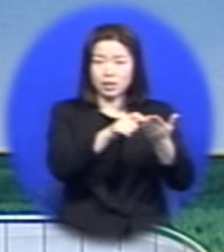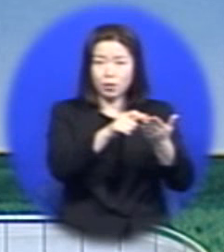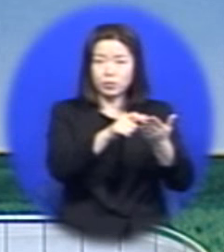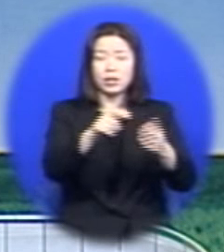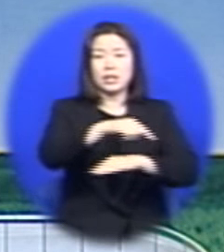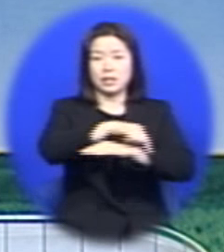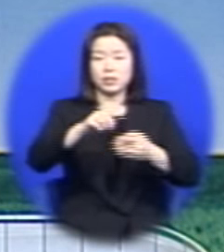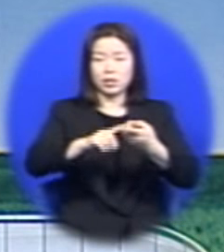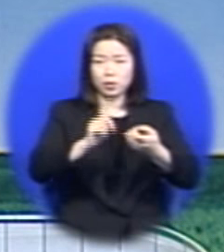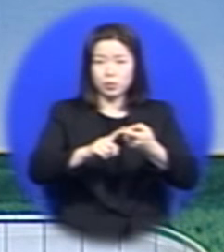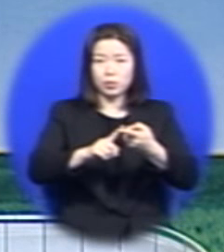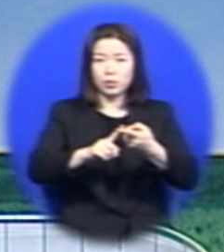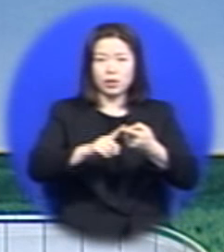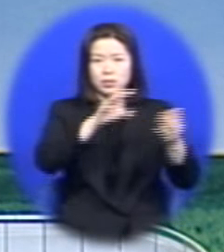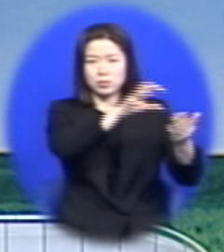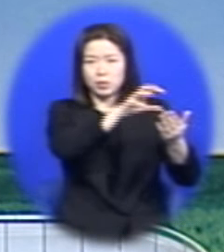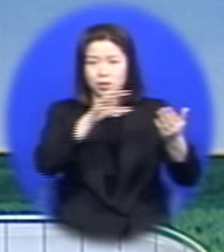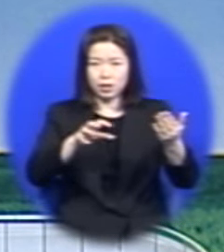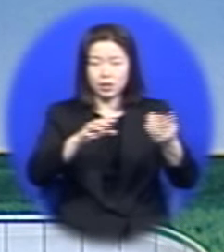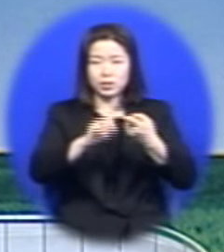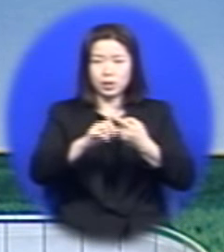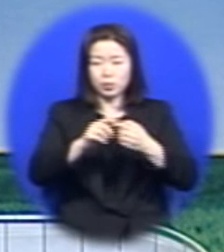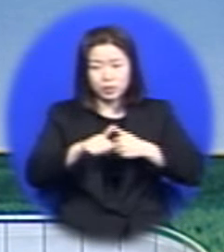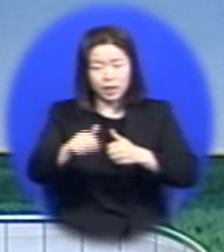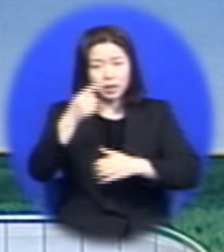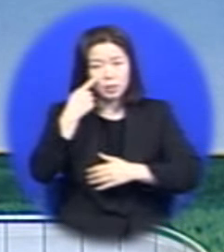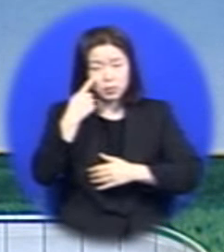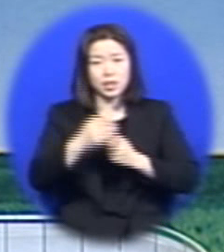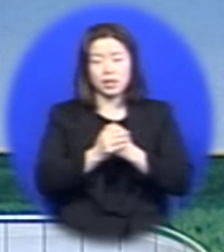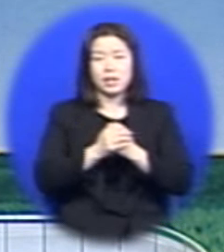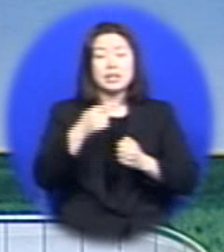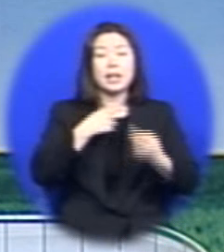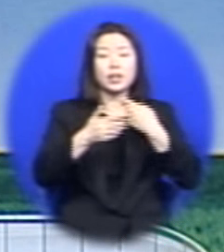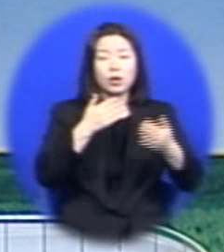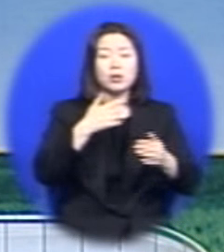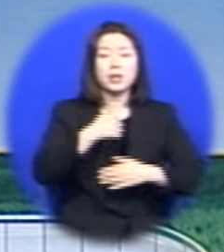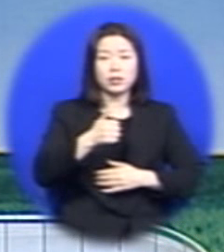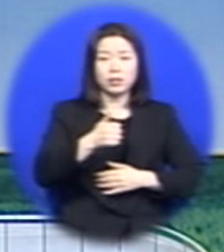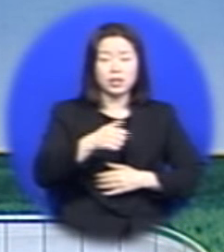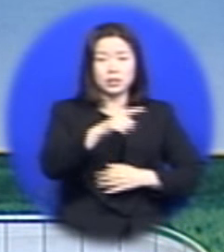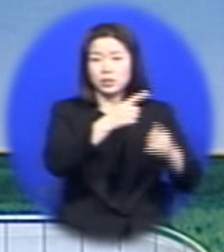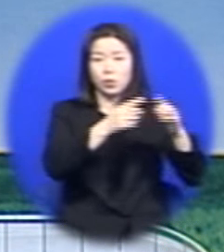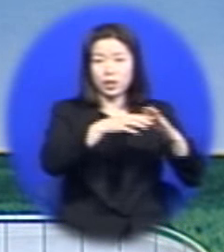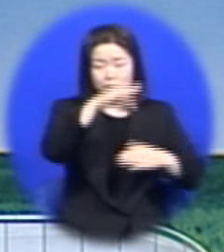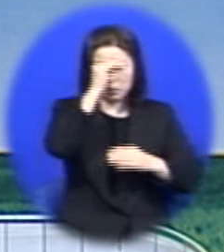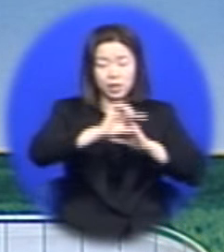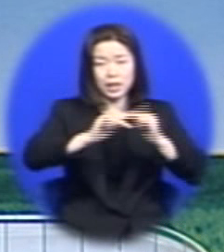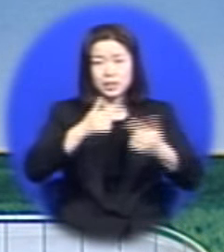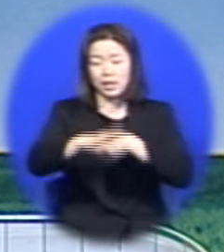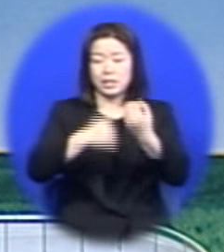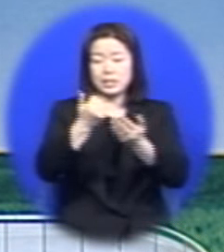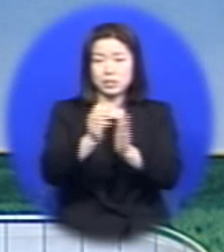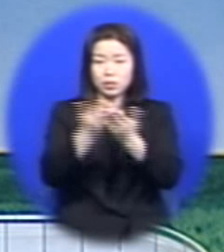한번 교회를 만들어보자. 내가 지금까지 보고 경험했던 그 교회가 내 모델이 아니다. 성경에